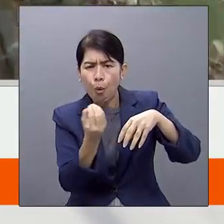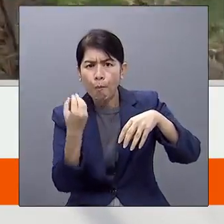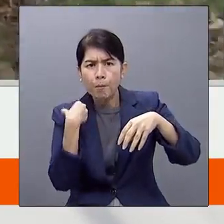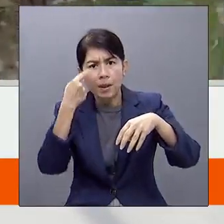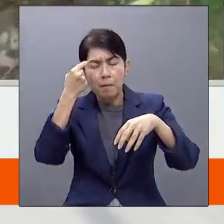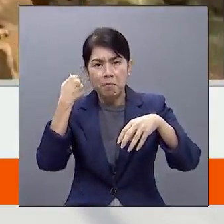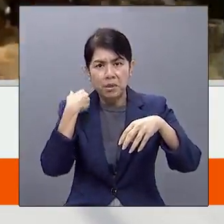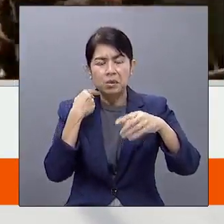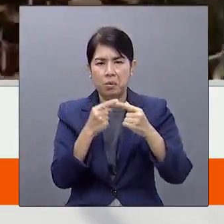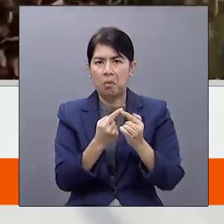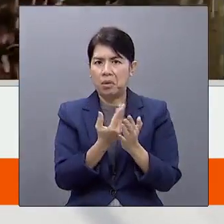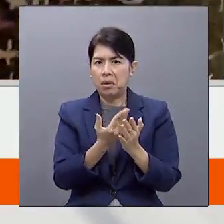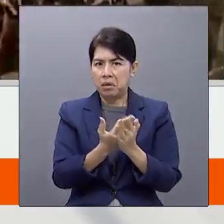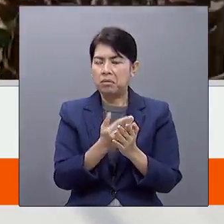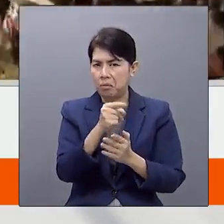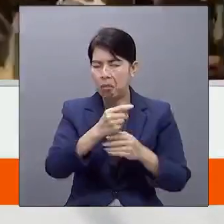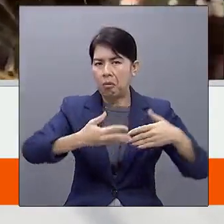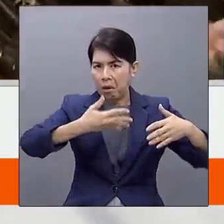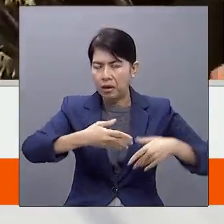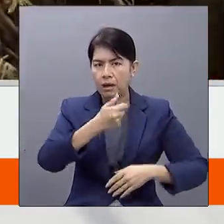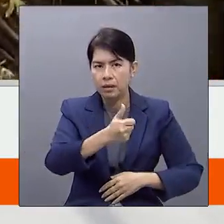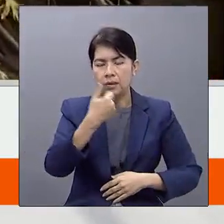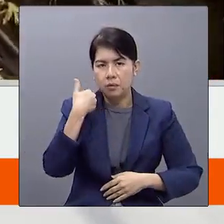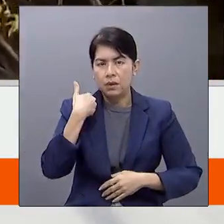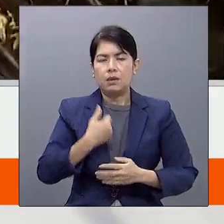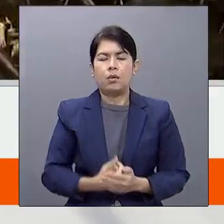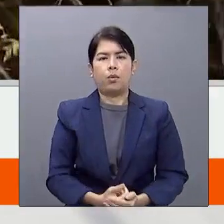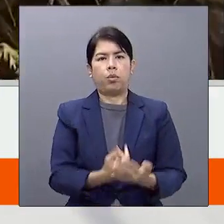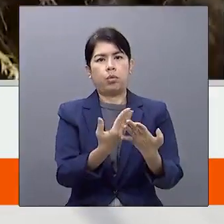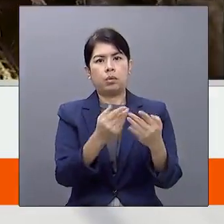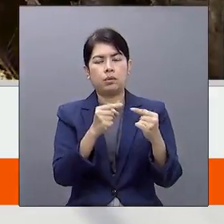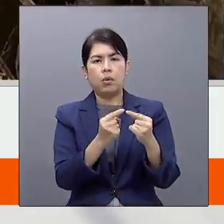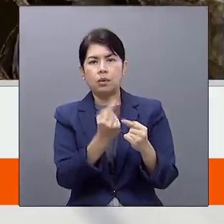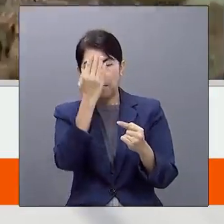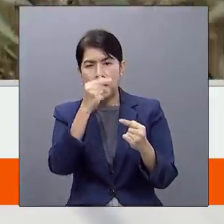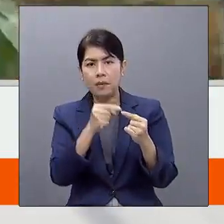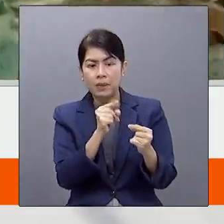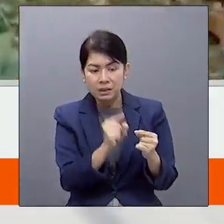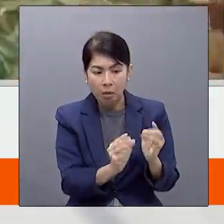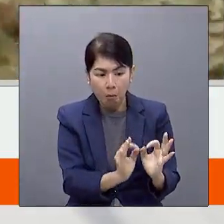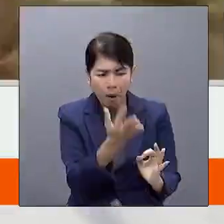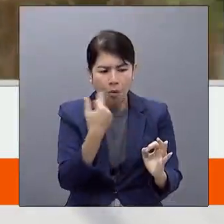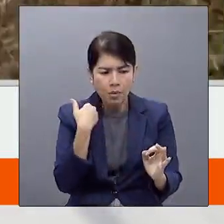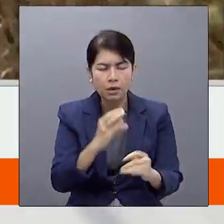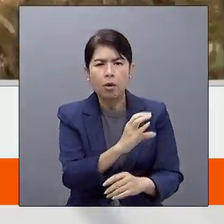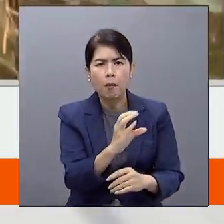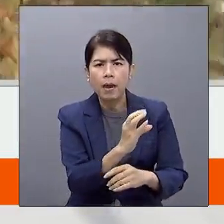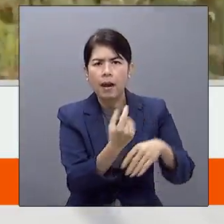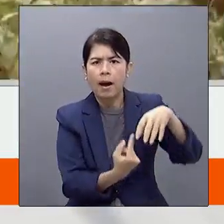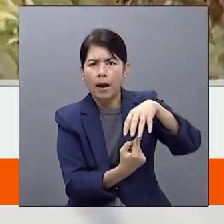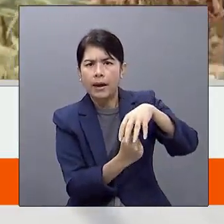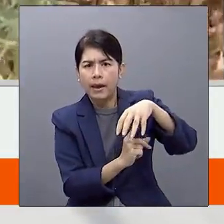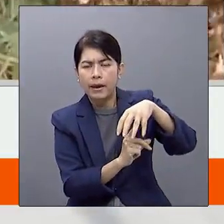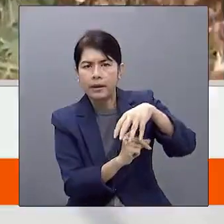ก็เชื่อว่ามันต้องเผาก็เจรจาว่าการพื้นที่เอาไว้ไหมว่าชาวบ้านเชื่อว่าต้องเผาแล้วจะมีเหตุโอเ